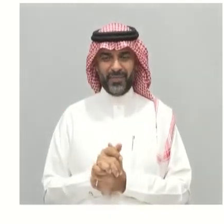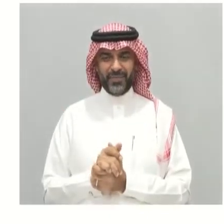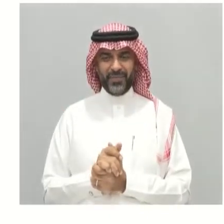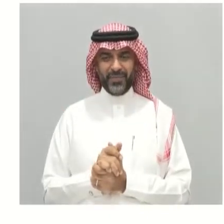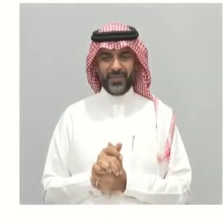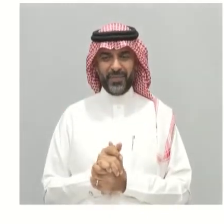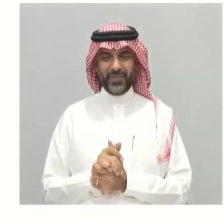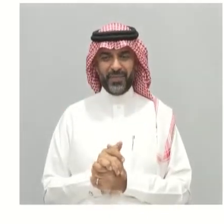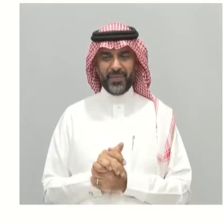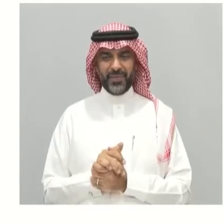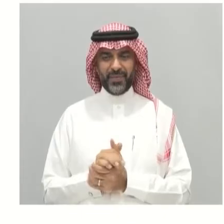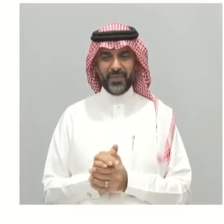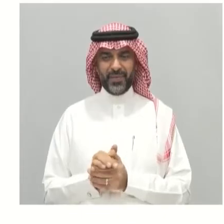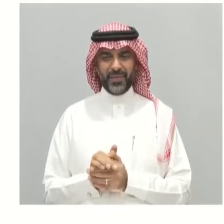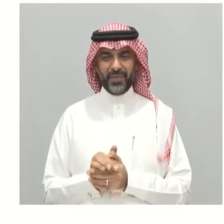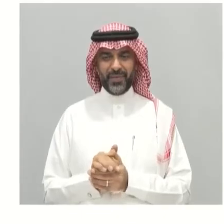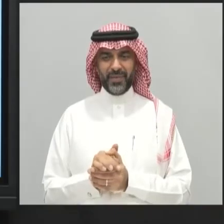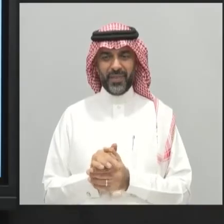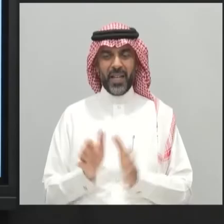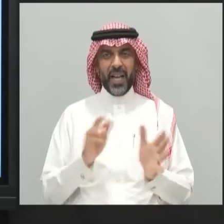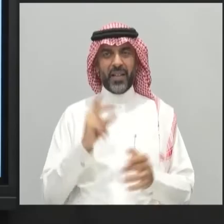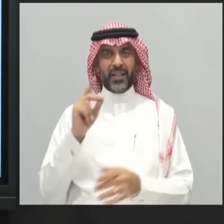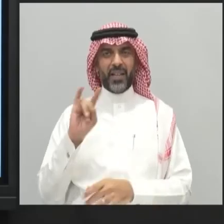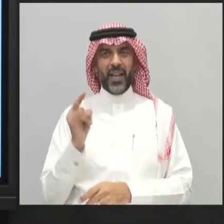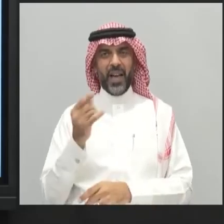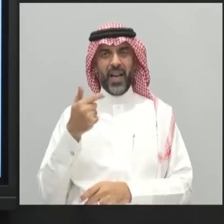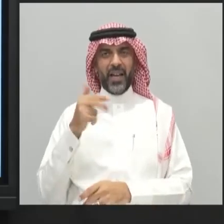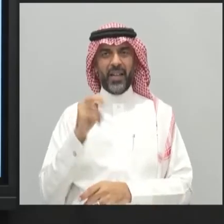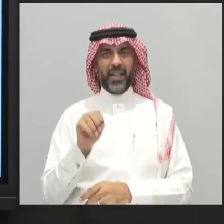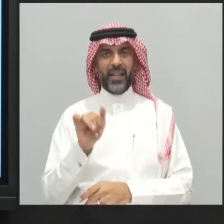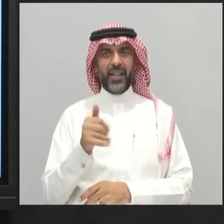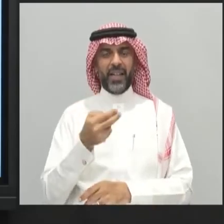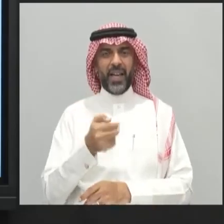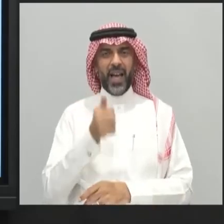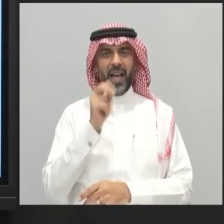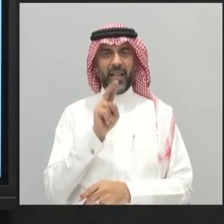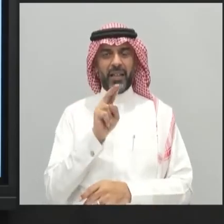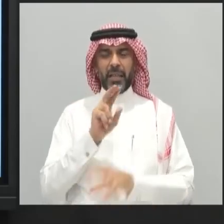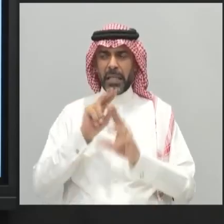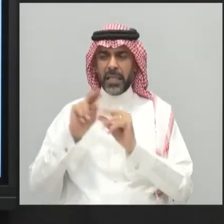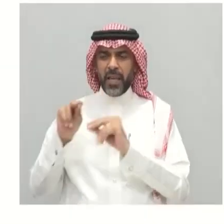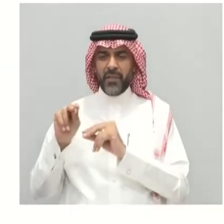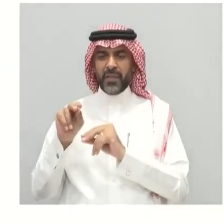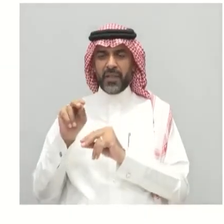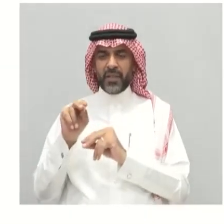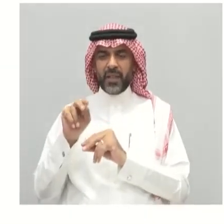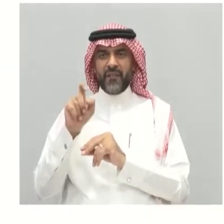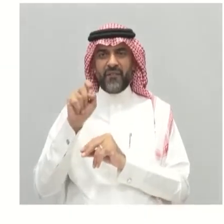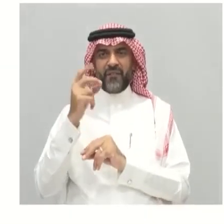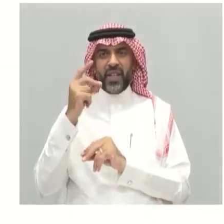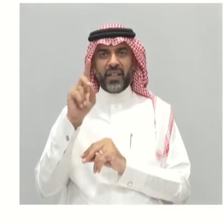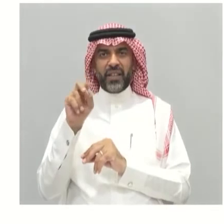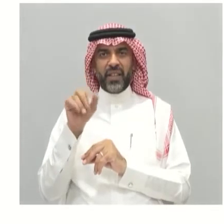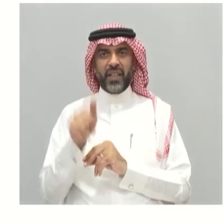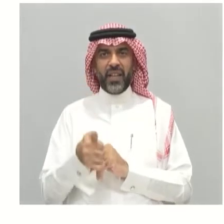الطلائعيات الشبيهه بالفطريات لدينا الفطريات الغرويه التغذيه كيف تتغذى هذا النوع من